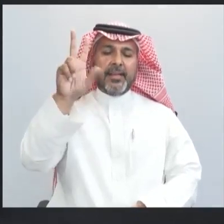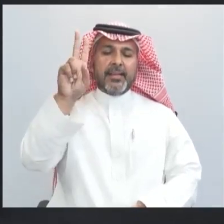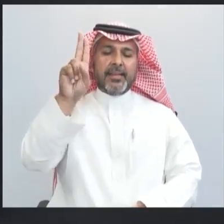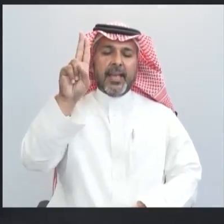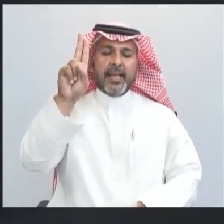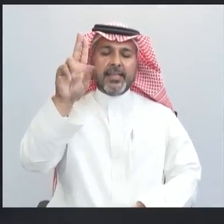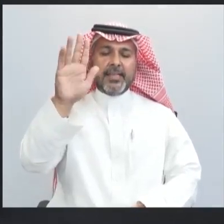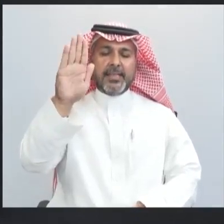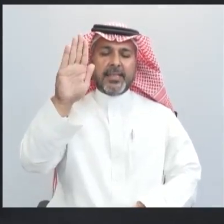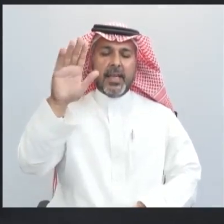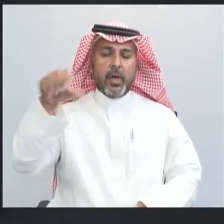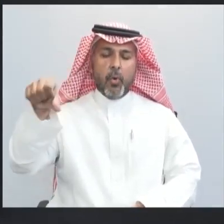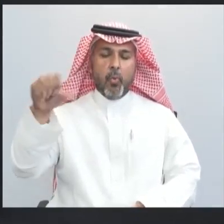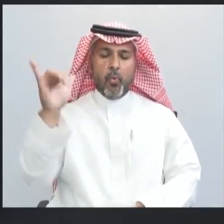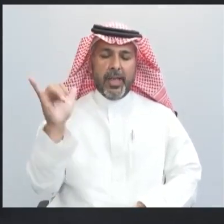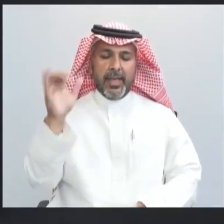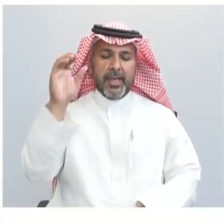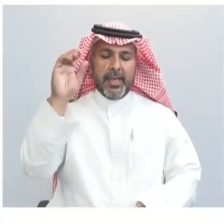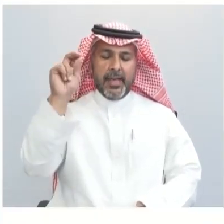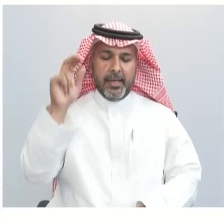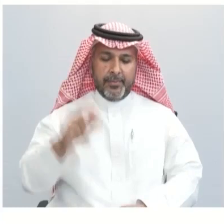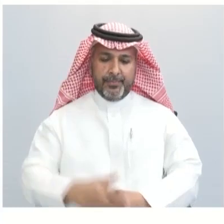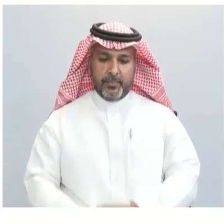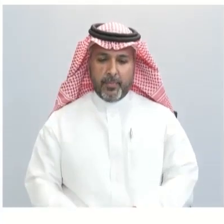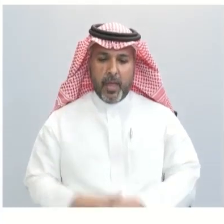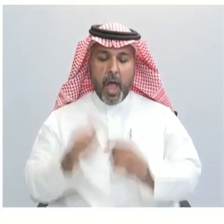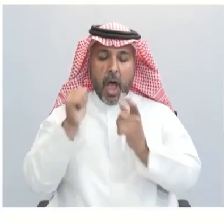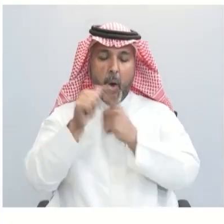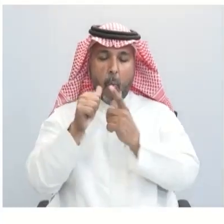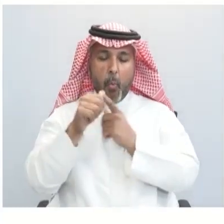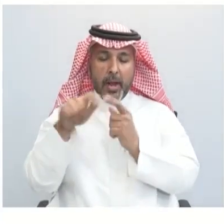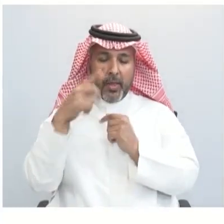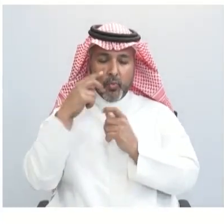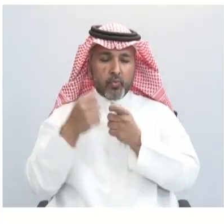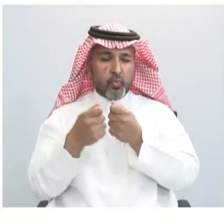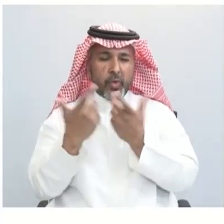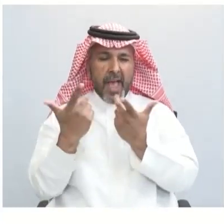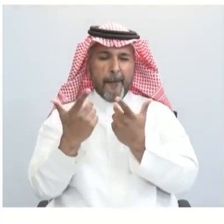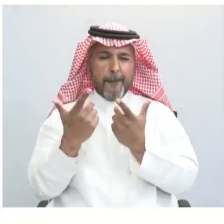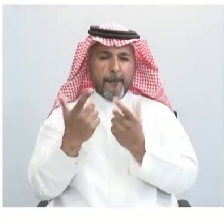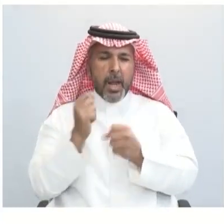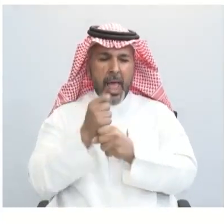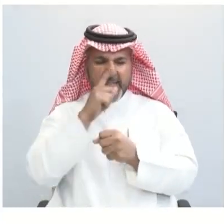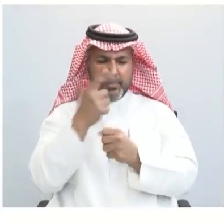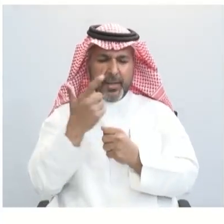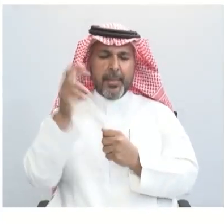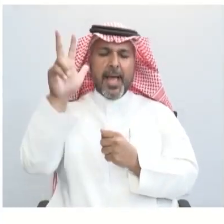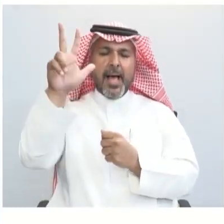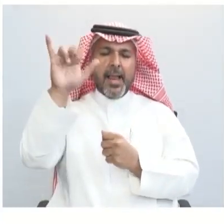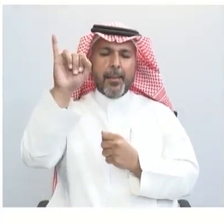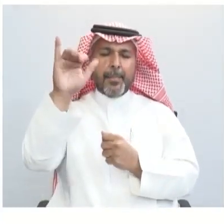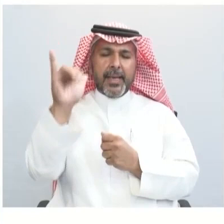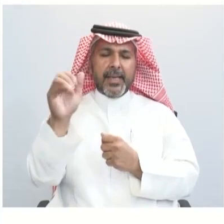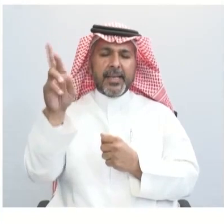ونظام الشركة. أولاً الميزانية، إذا كانت محدودة للغاية فهناك منصات تقدم